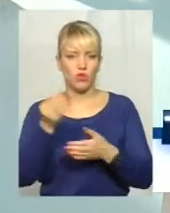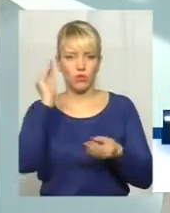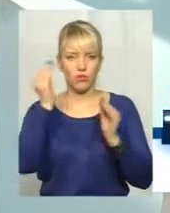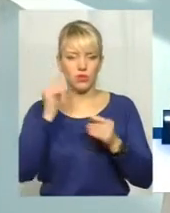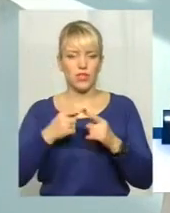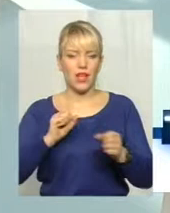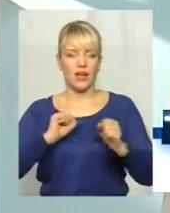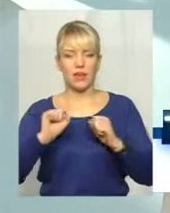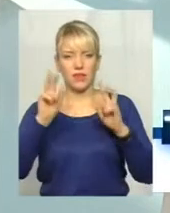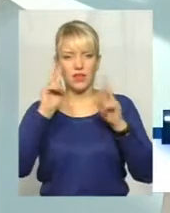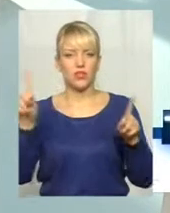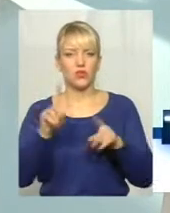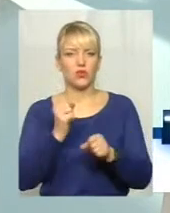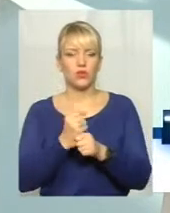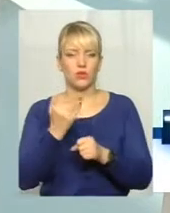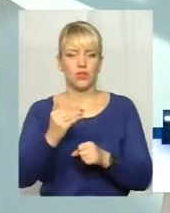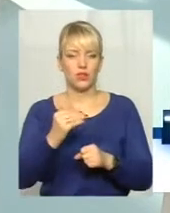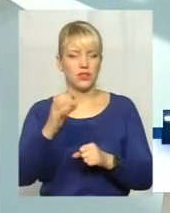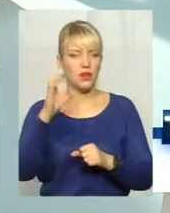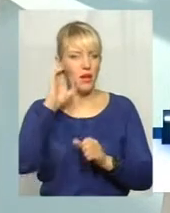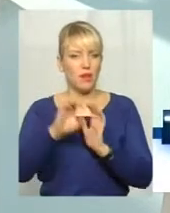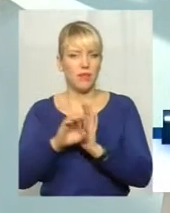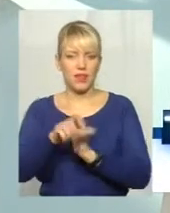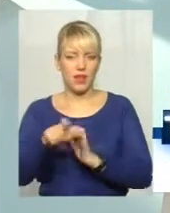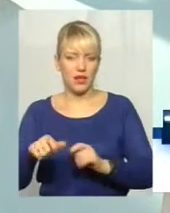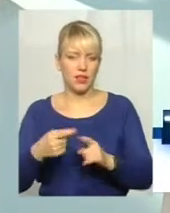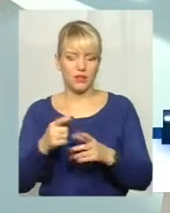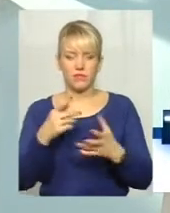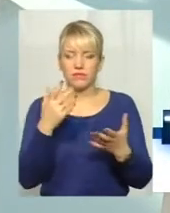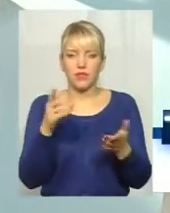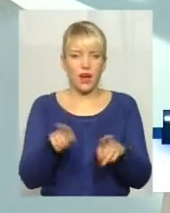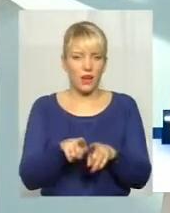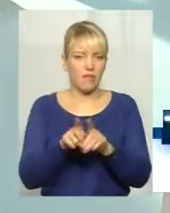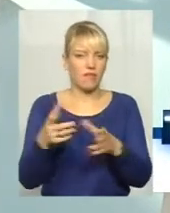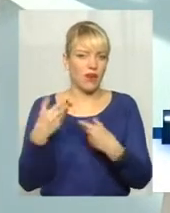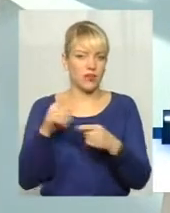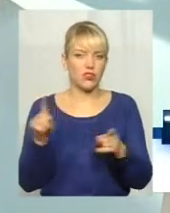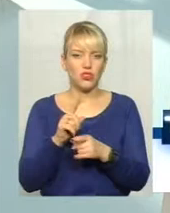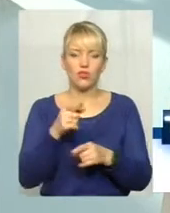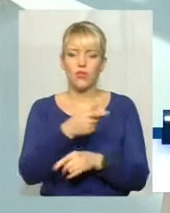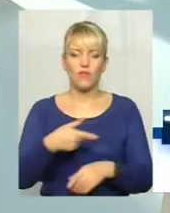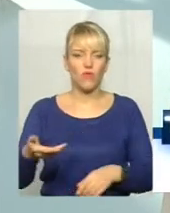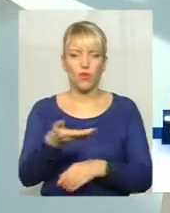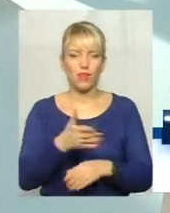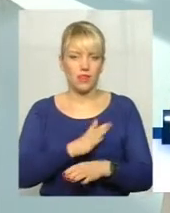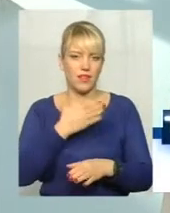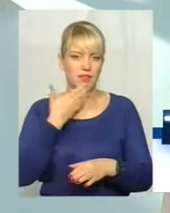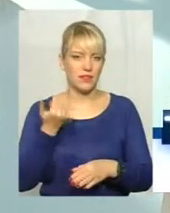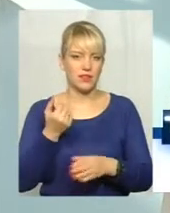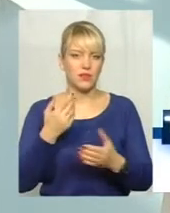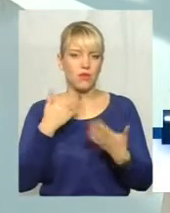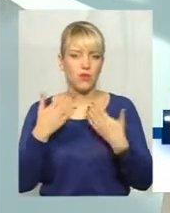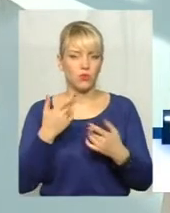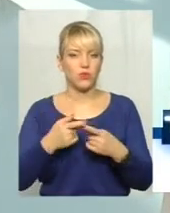їхні підлеглі. Тобто, ну, таке враження, що вони абсолютно не спілкуються. Хоча це органи покликані працювати на захист інтересів України,